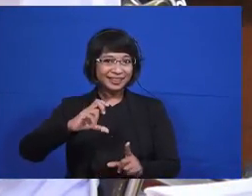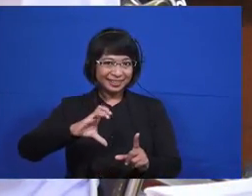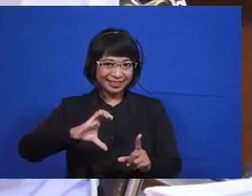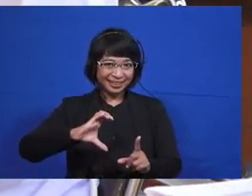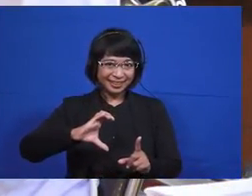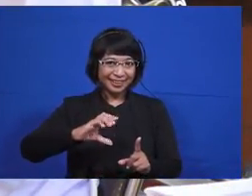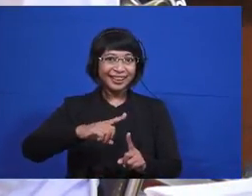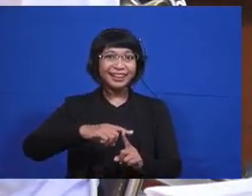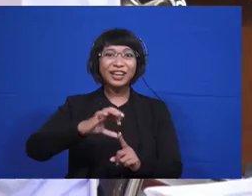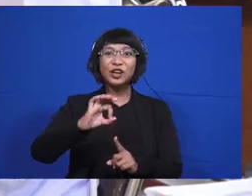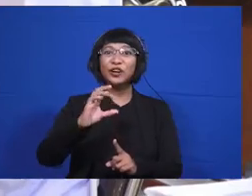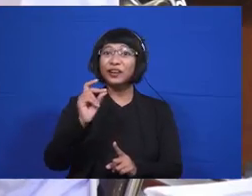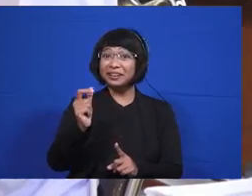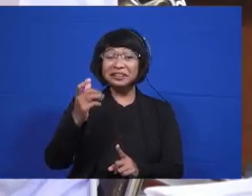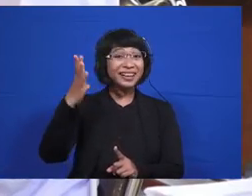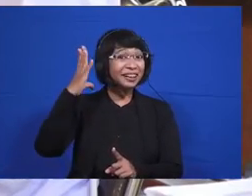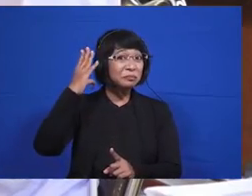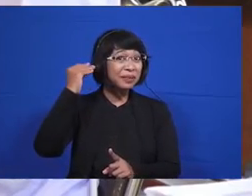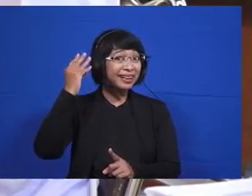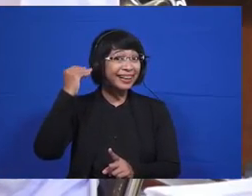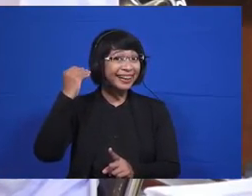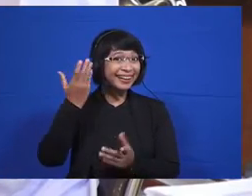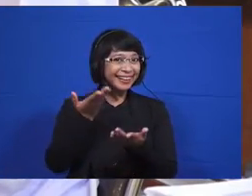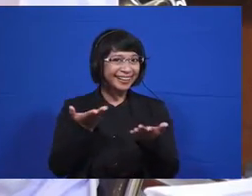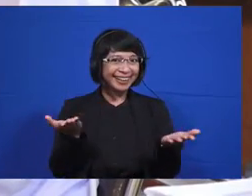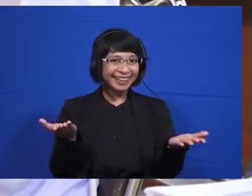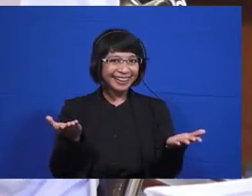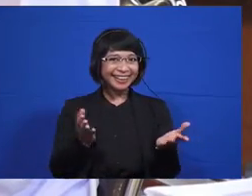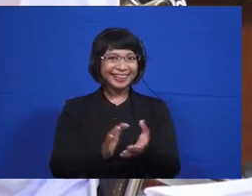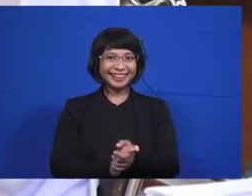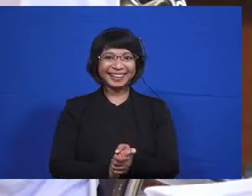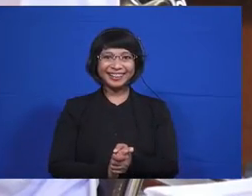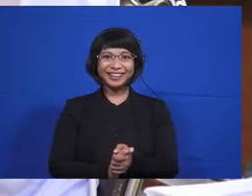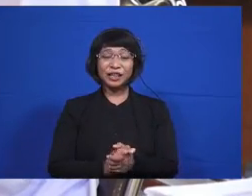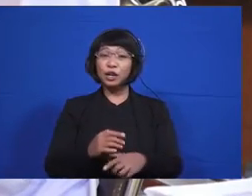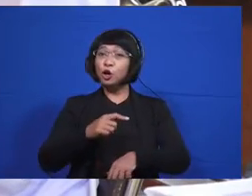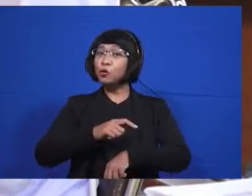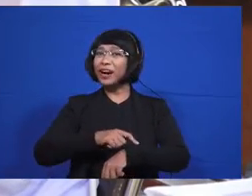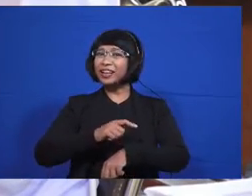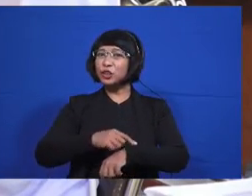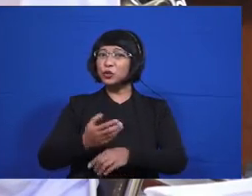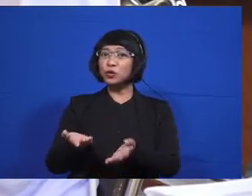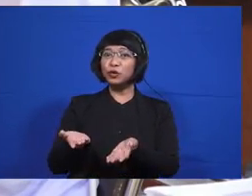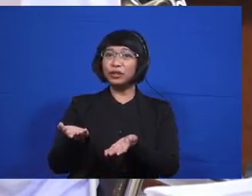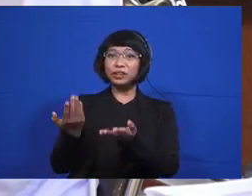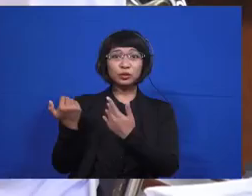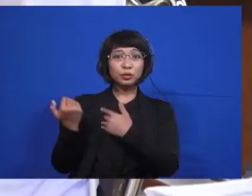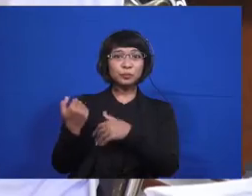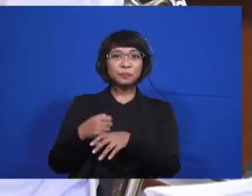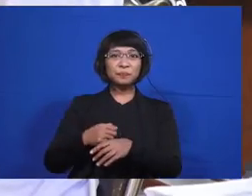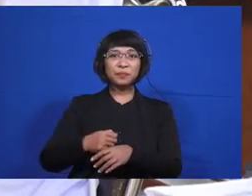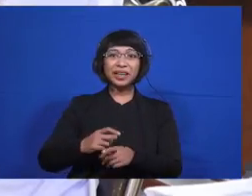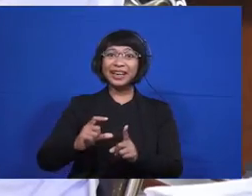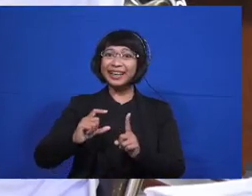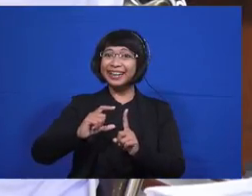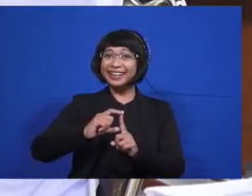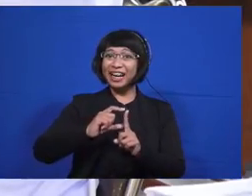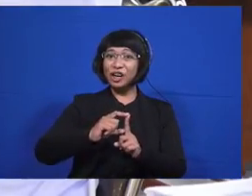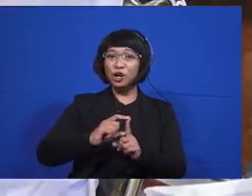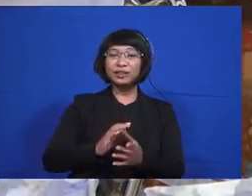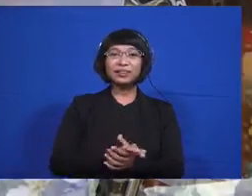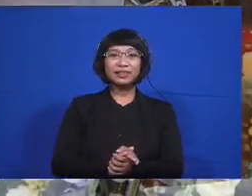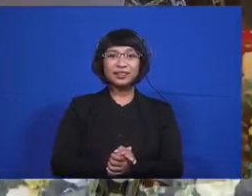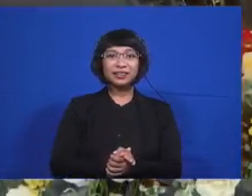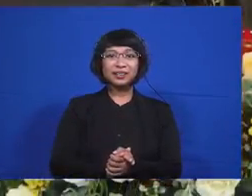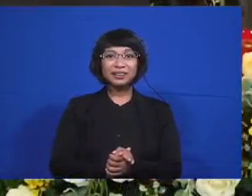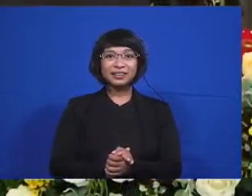Pribadi maksudnya. Iya, agak jauh sedikitnya. Waktu itu Diakon Oot ini, Diakon Kosmas Christian